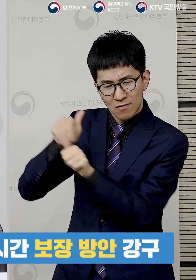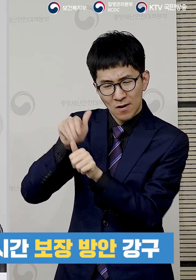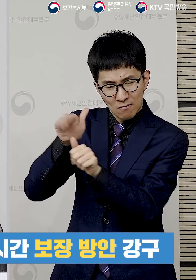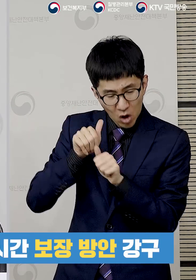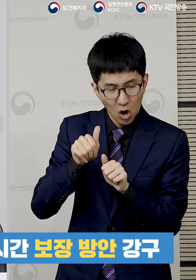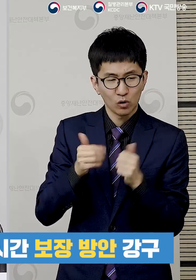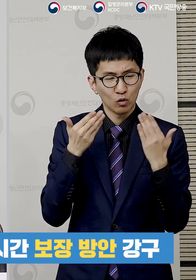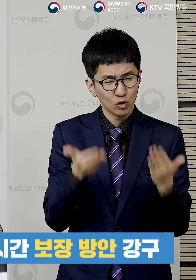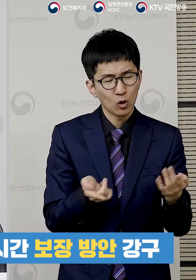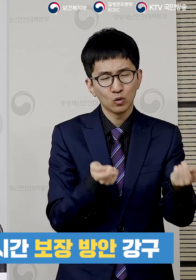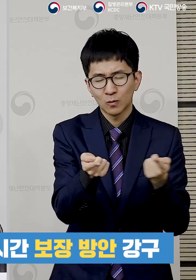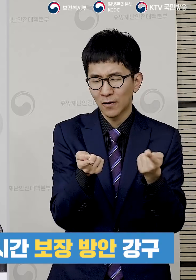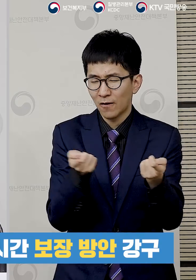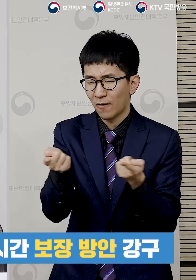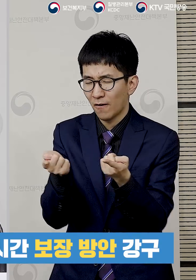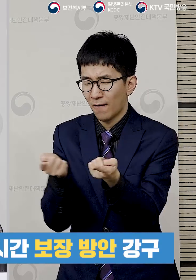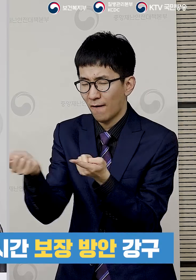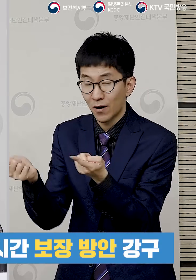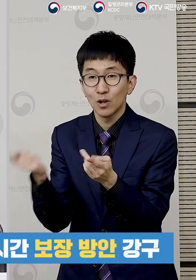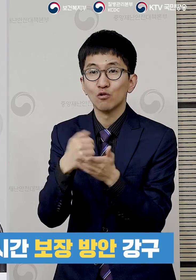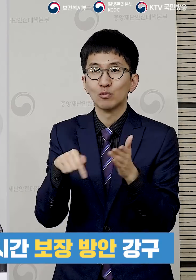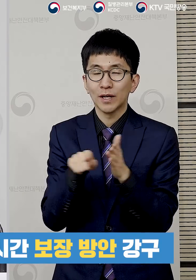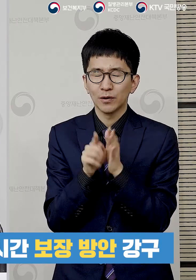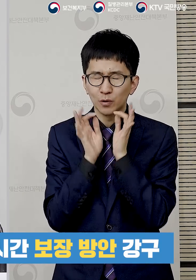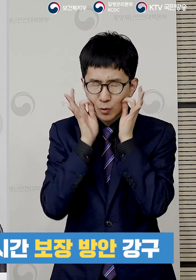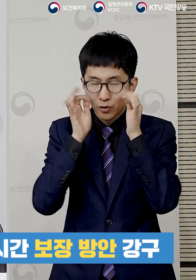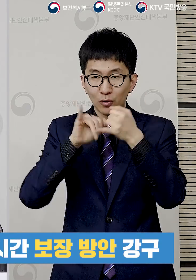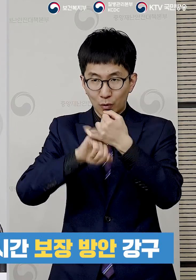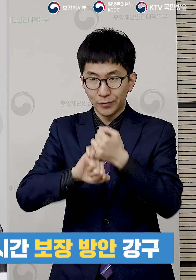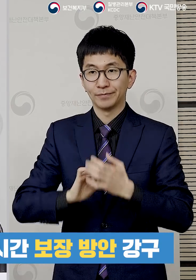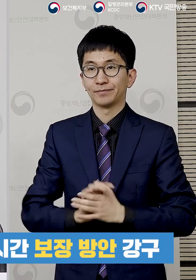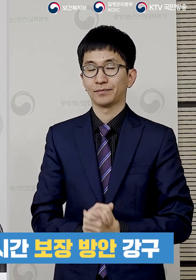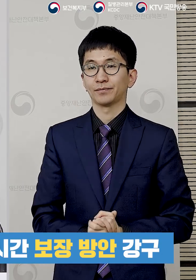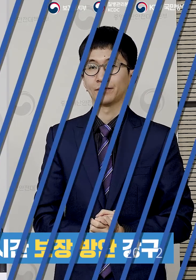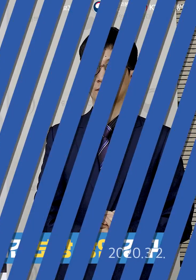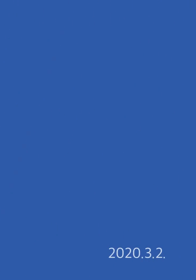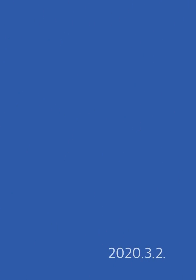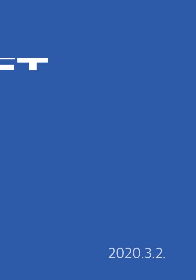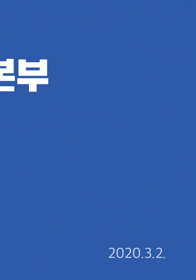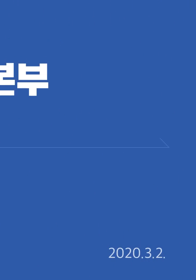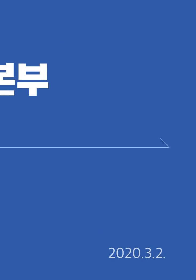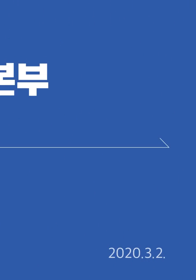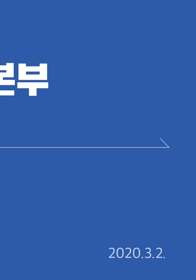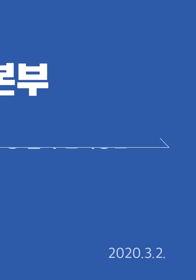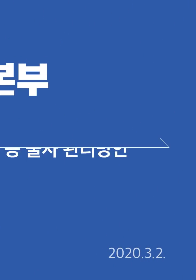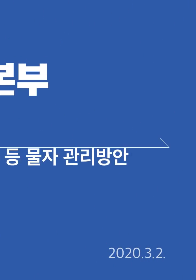좀 더 휴식 시간을 보장할 수 있는 방안까지도 강구토록 하겠습니다.